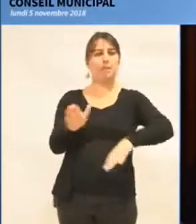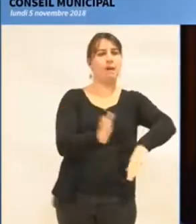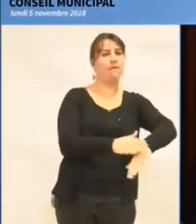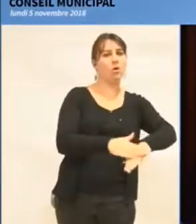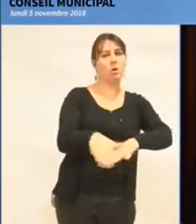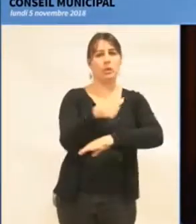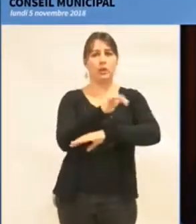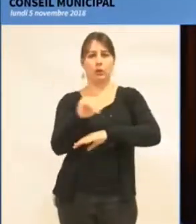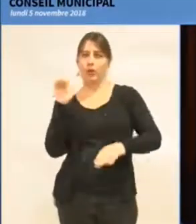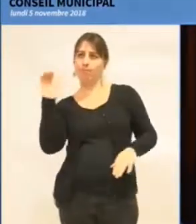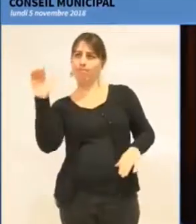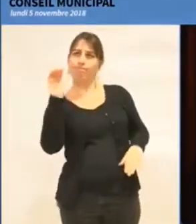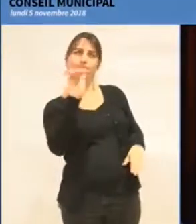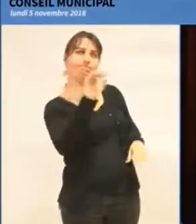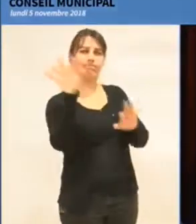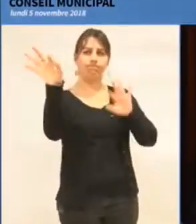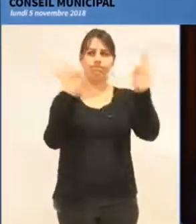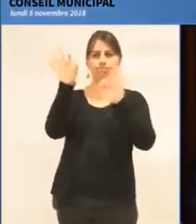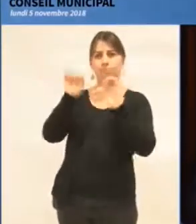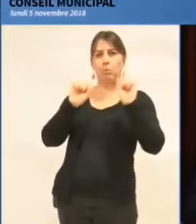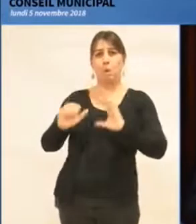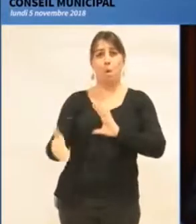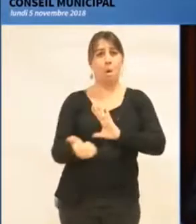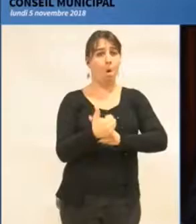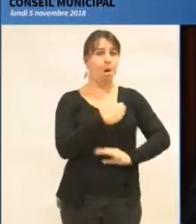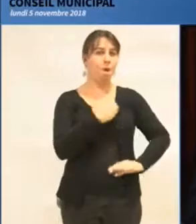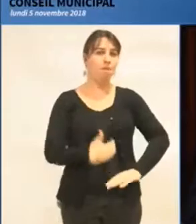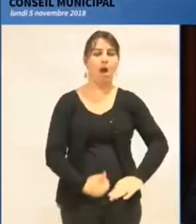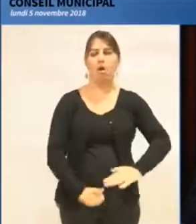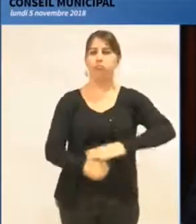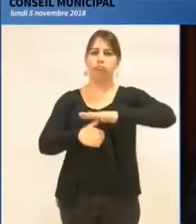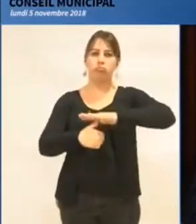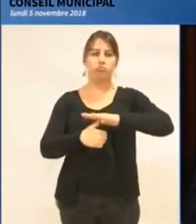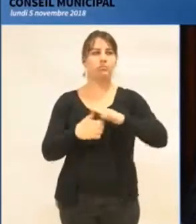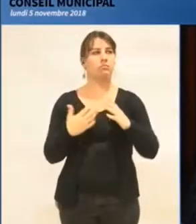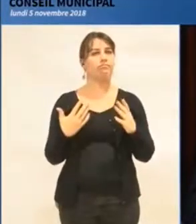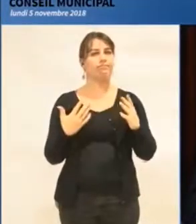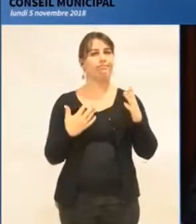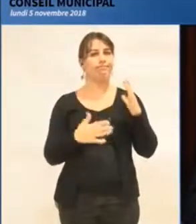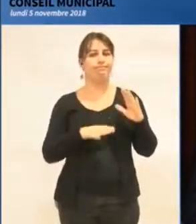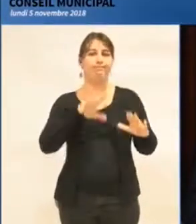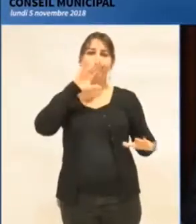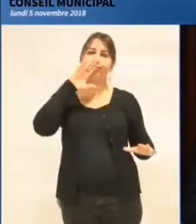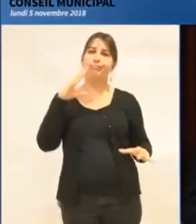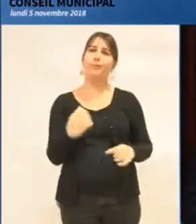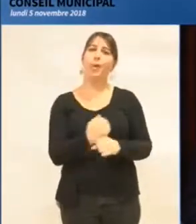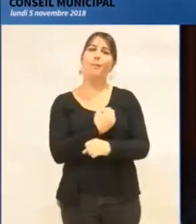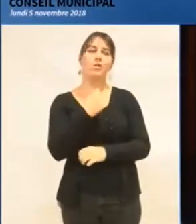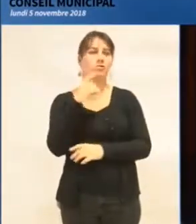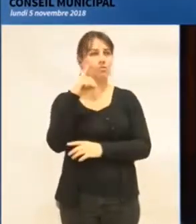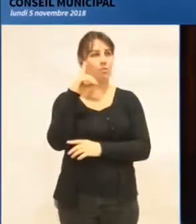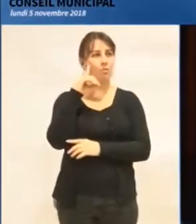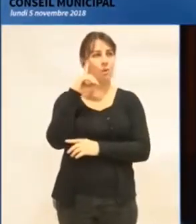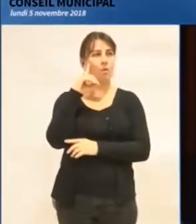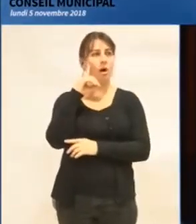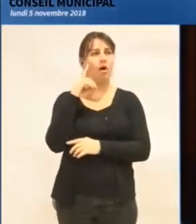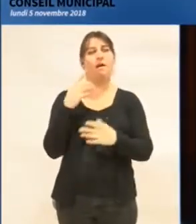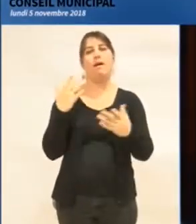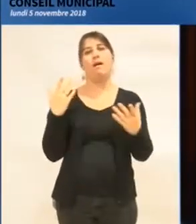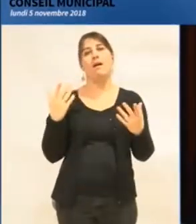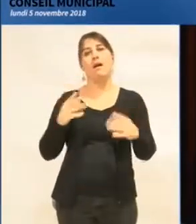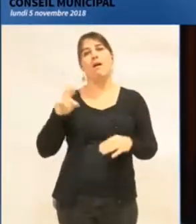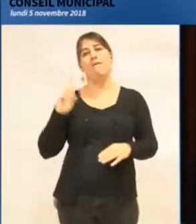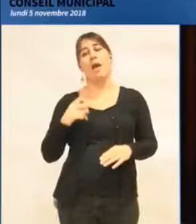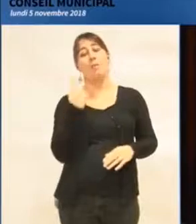sécurité et que son rôle est central. C'est dommage parce que sans jouer le jeu qui a été parfois